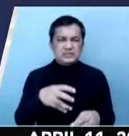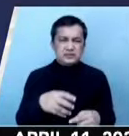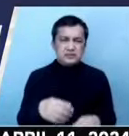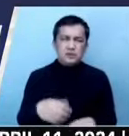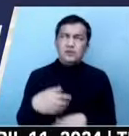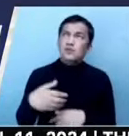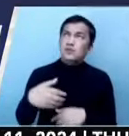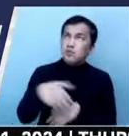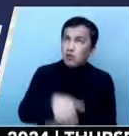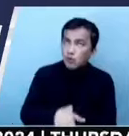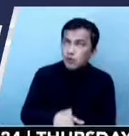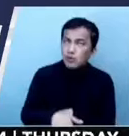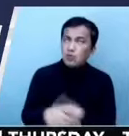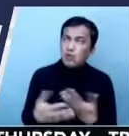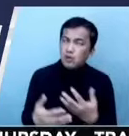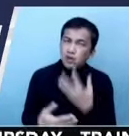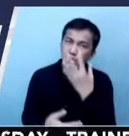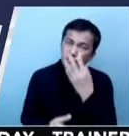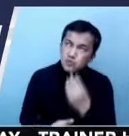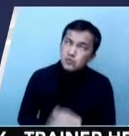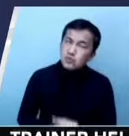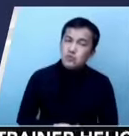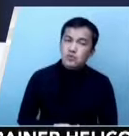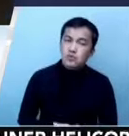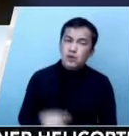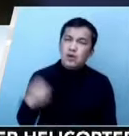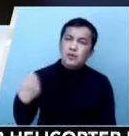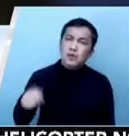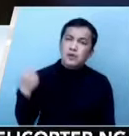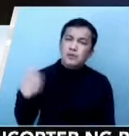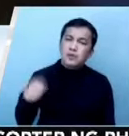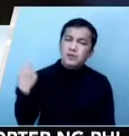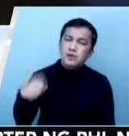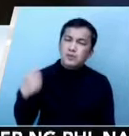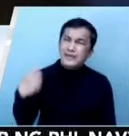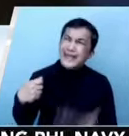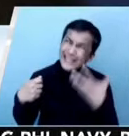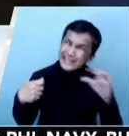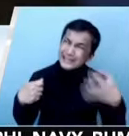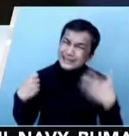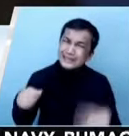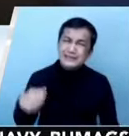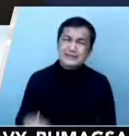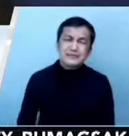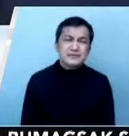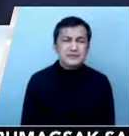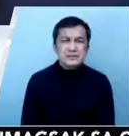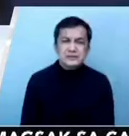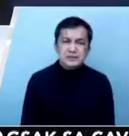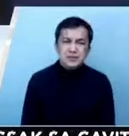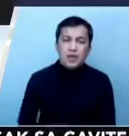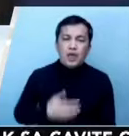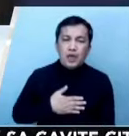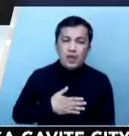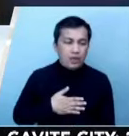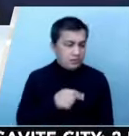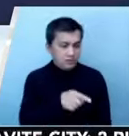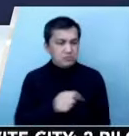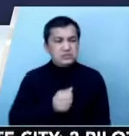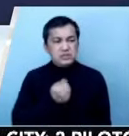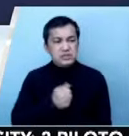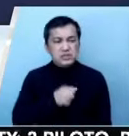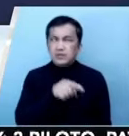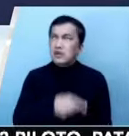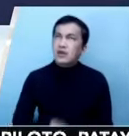tulog. Nakapaypay kasi sobrang init po eh. Kasi? Hinihika po kasi siya pag ganyan eh.